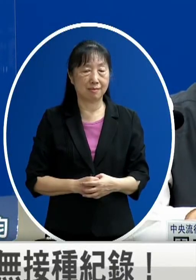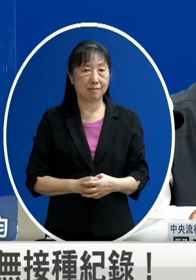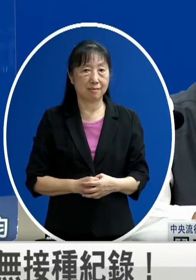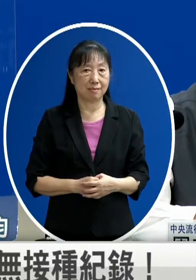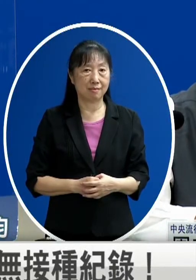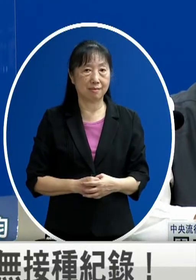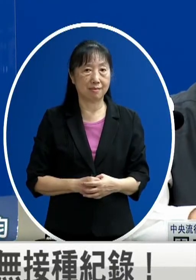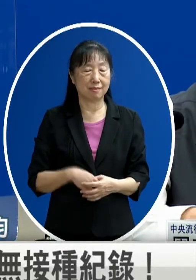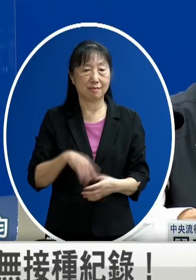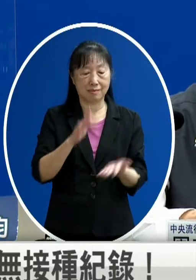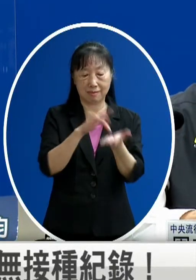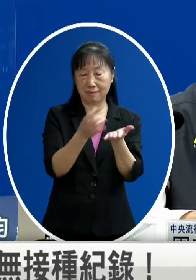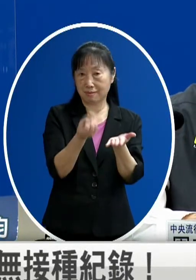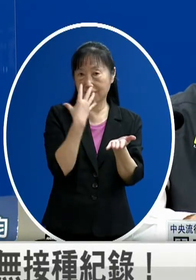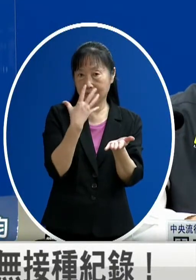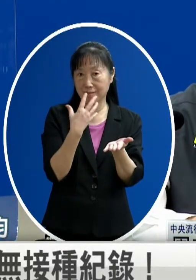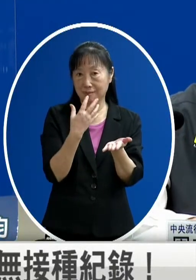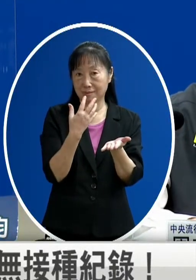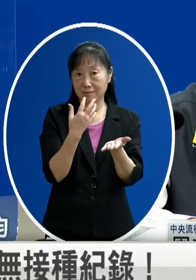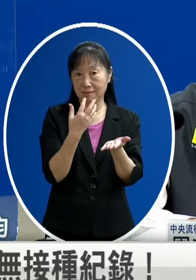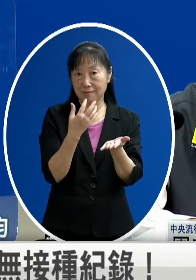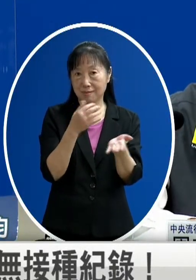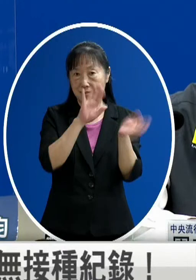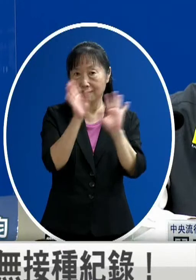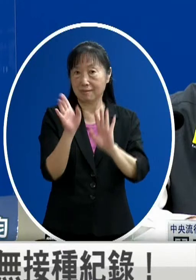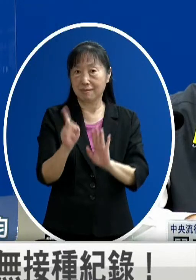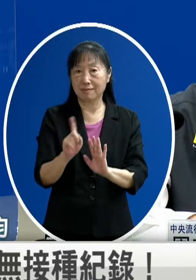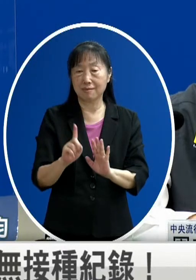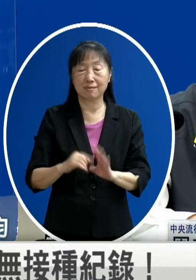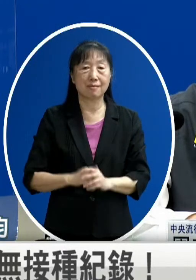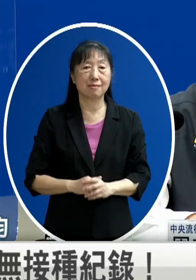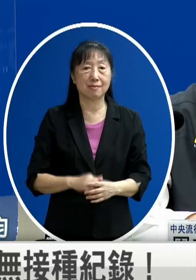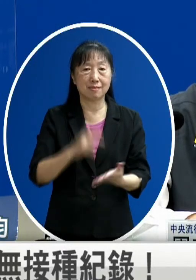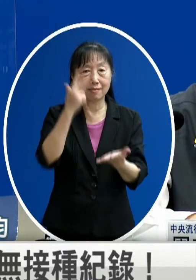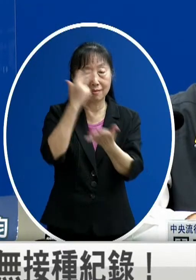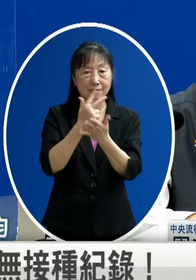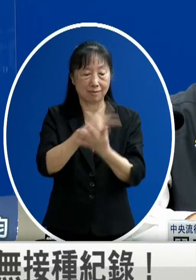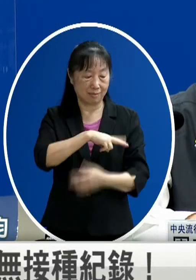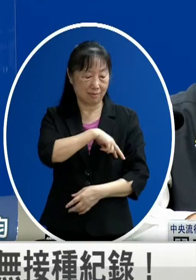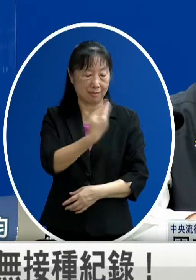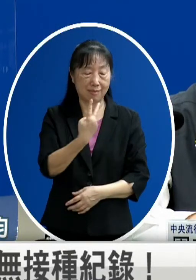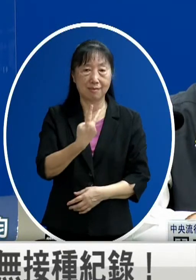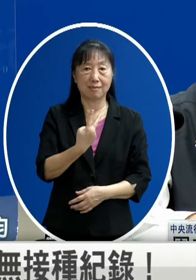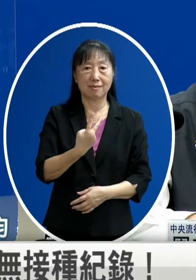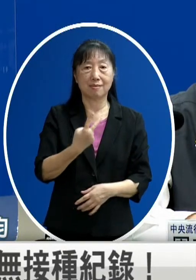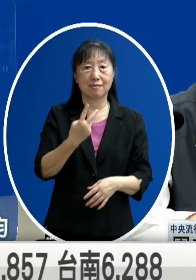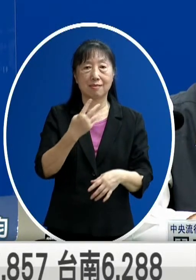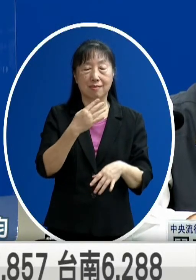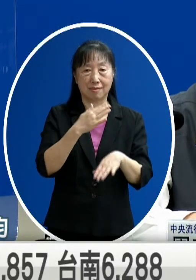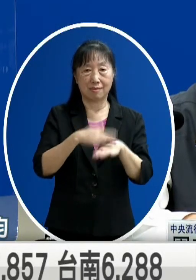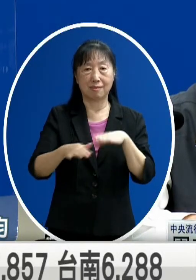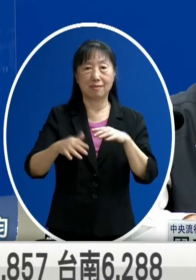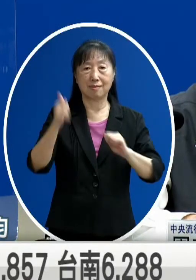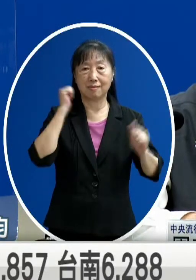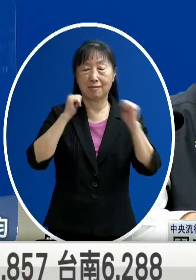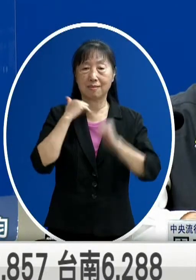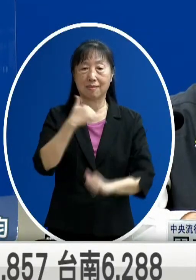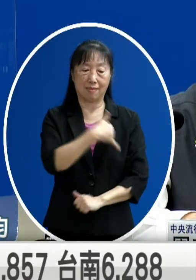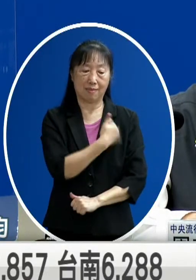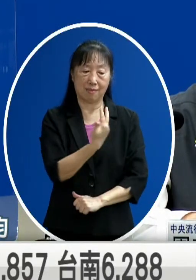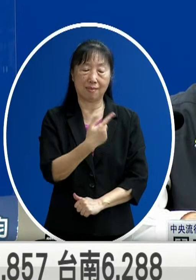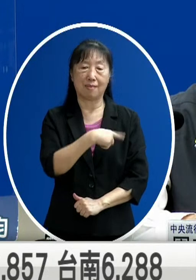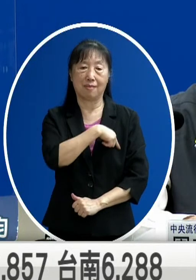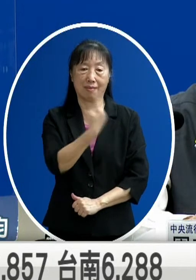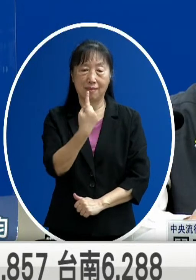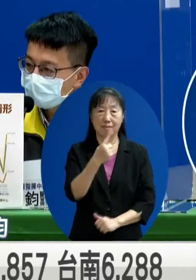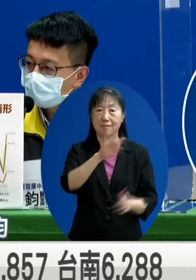那另外在口服药物的使用的部分来讲，每个礼拜二通常都会有这个回补周末跟星期一